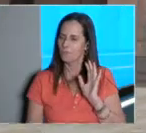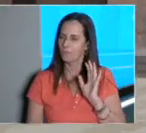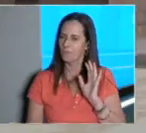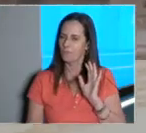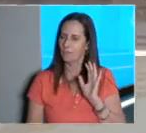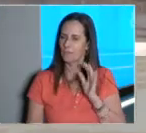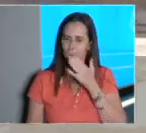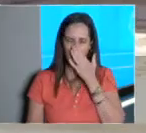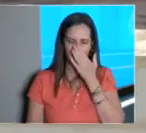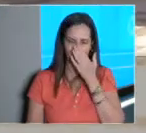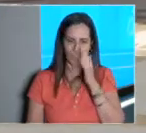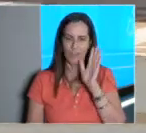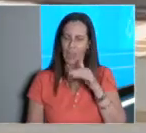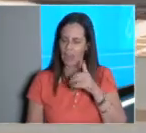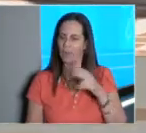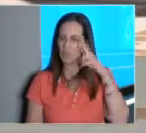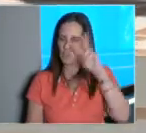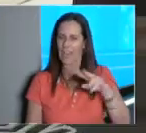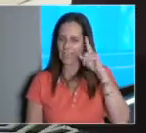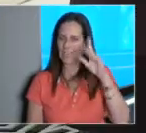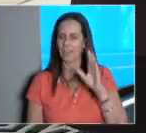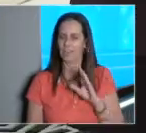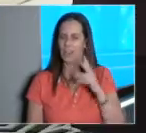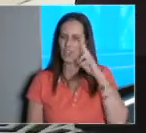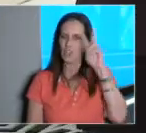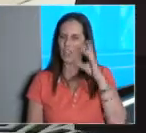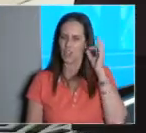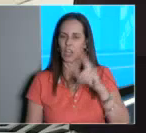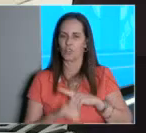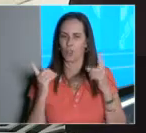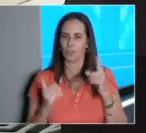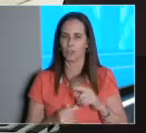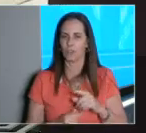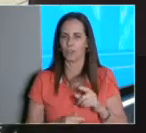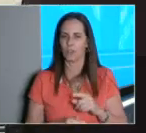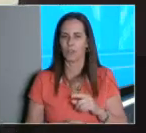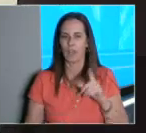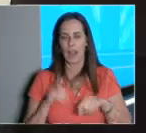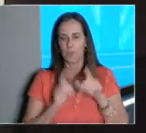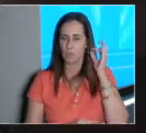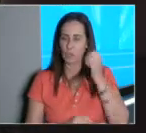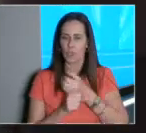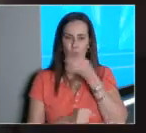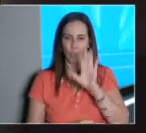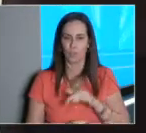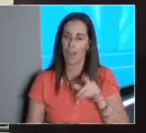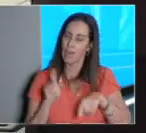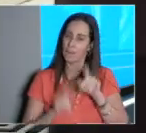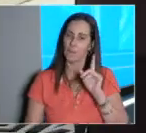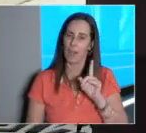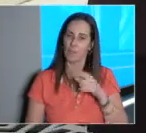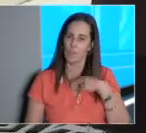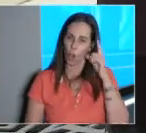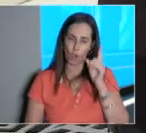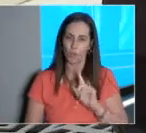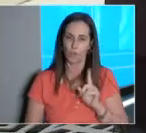עם הראשים בעולם. לדעתי גם שקט תדע להתערבב מפה. שקט זה אישה, זה אחרת. תמיד יהיה אחרת. לפעמים אישה זה טוב. מנהיגי העולם, זה מה שחשוב. לפעמים, אבל אני